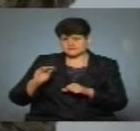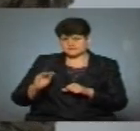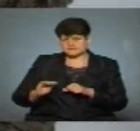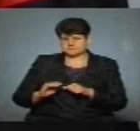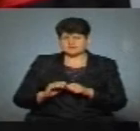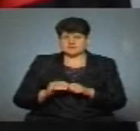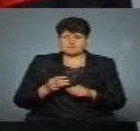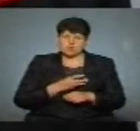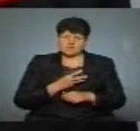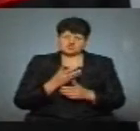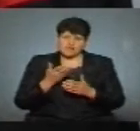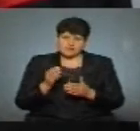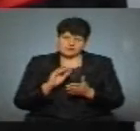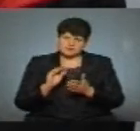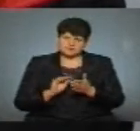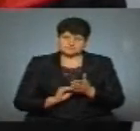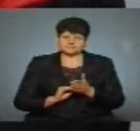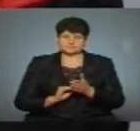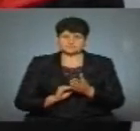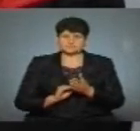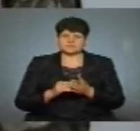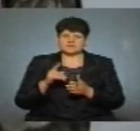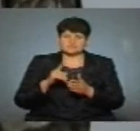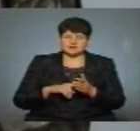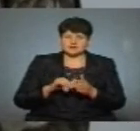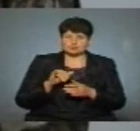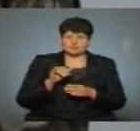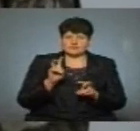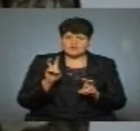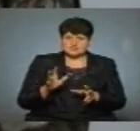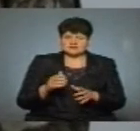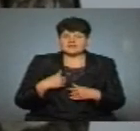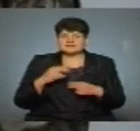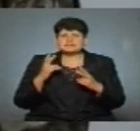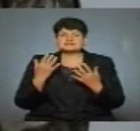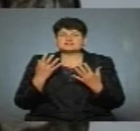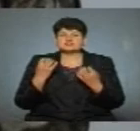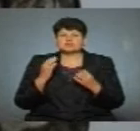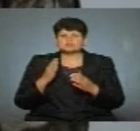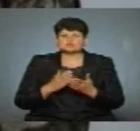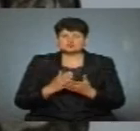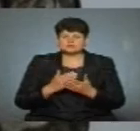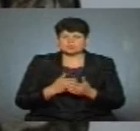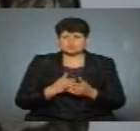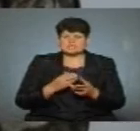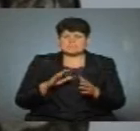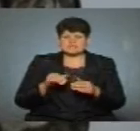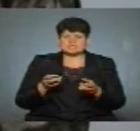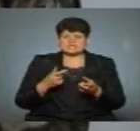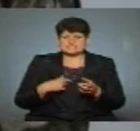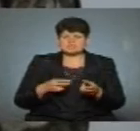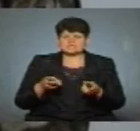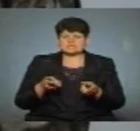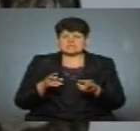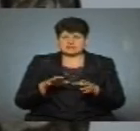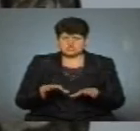з побажаннями. Ми віримо у вас. Я не знаю, скільки я ще буду служити, але хочеться після тебе просто залишити,